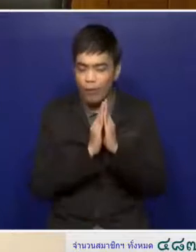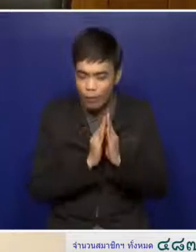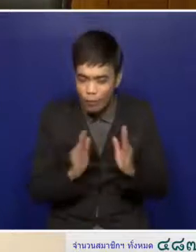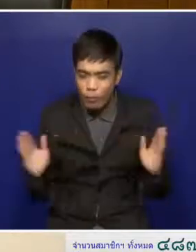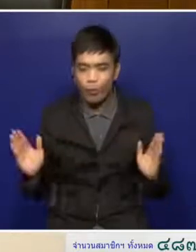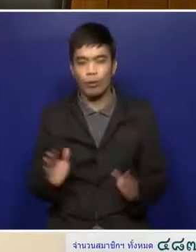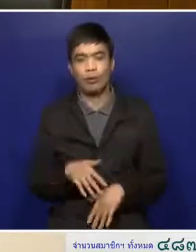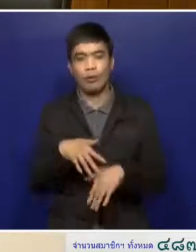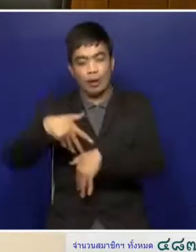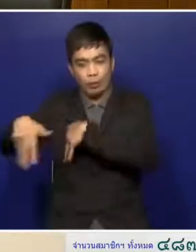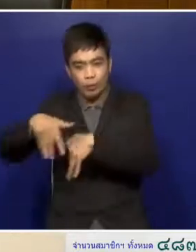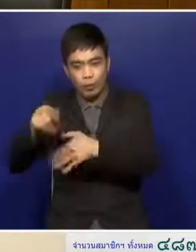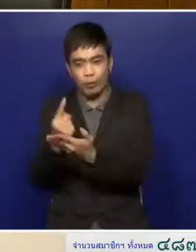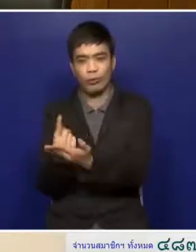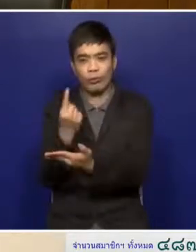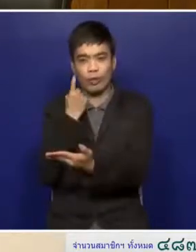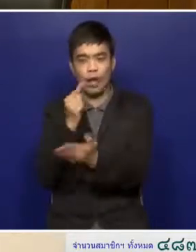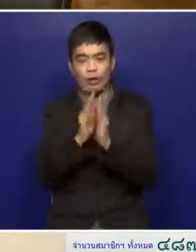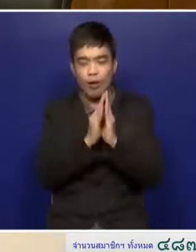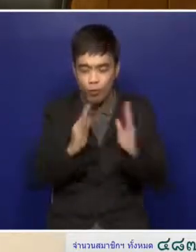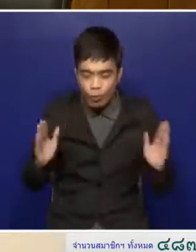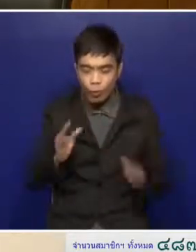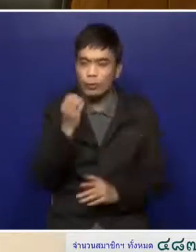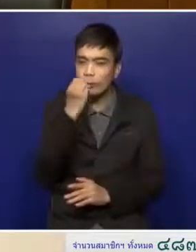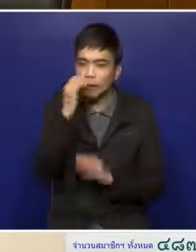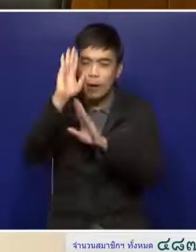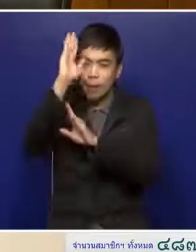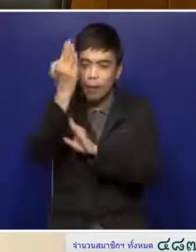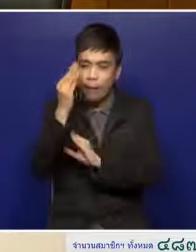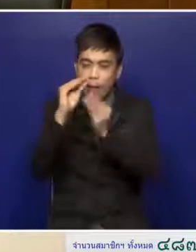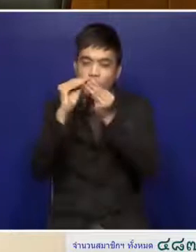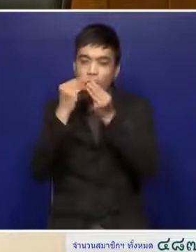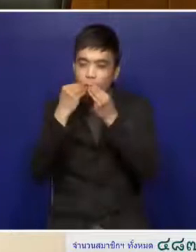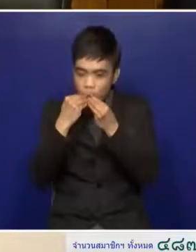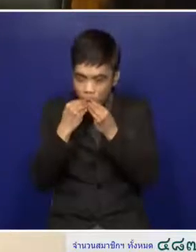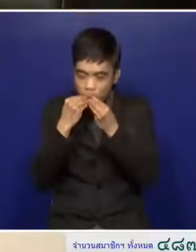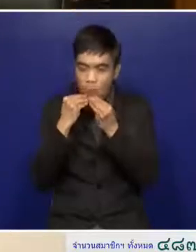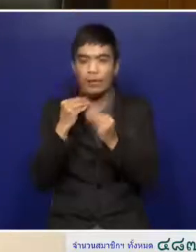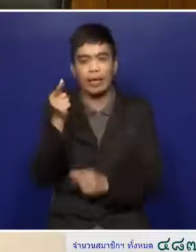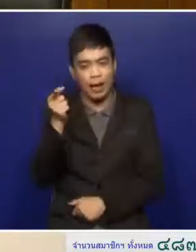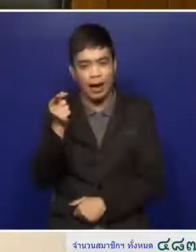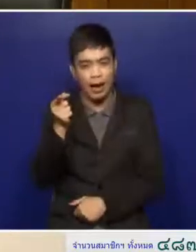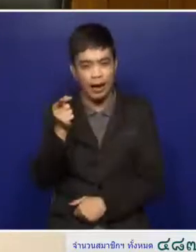ทนพี่น้องประชาชนที่บริโภคพืชกระท่อมที่กำลังรอคอยความหวังจากรัฐบา